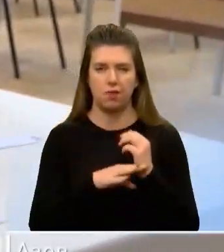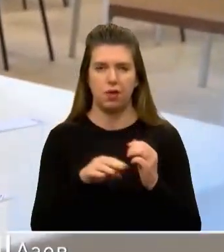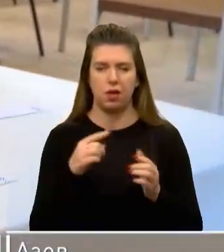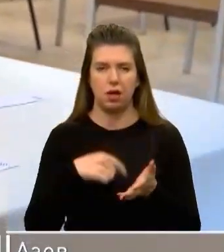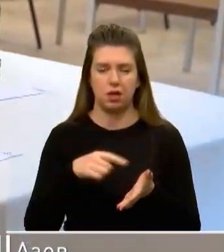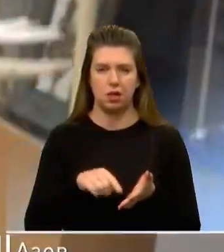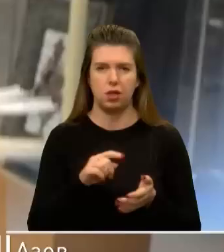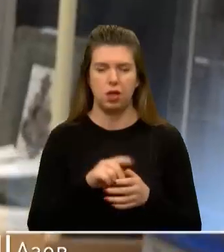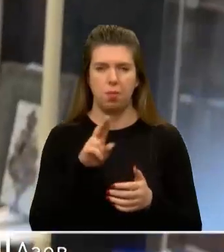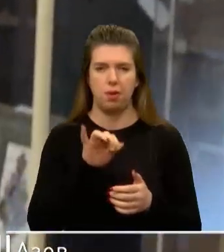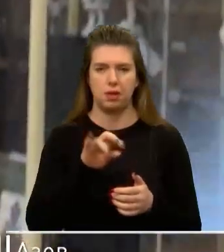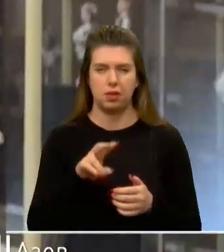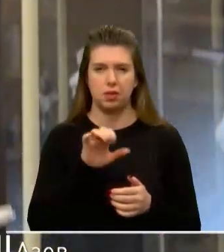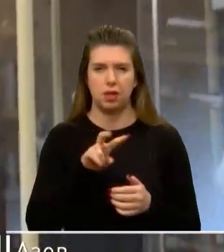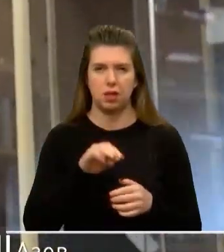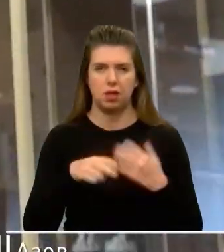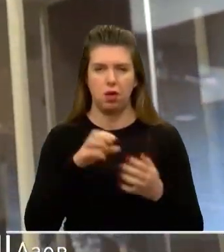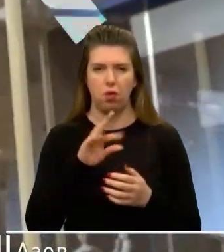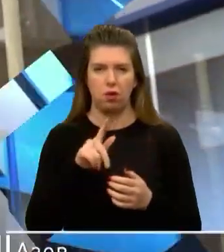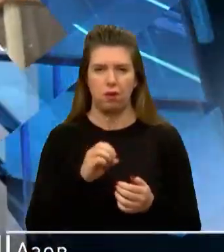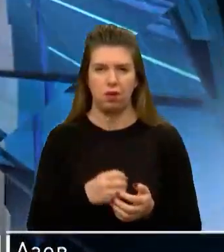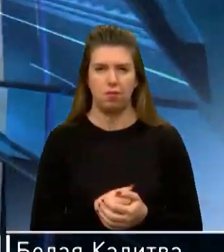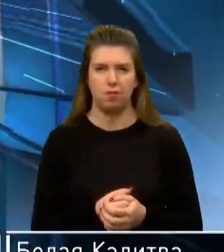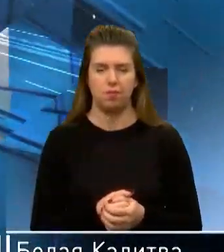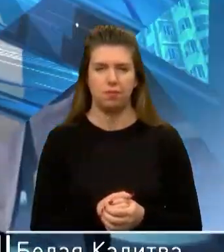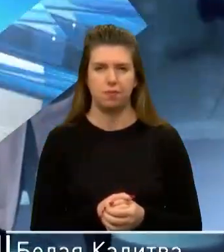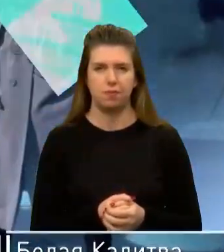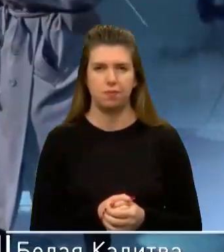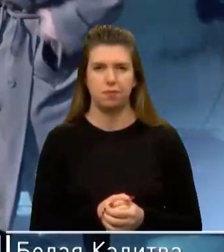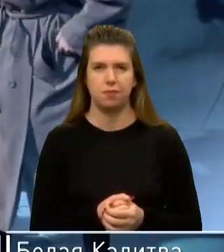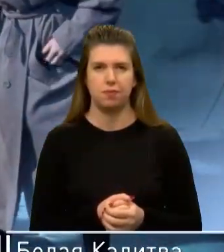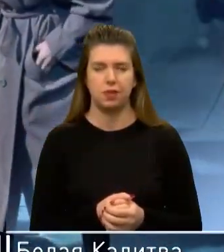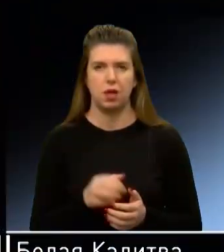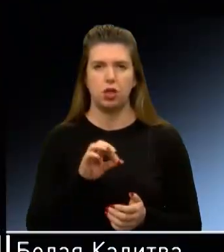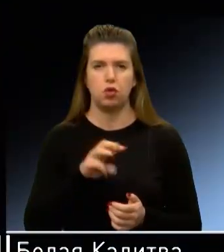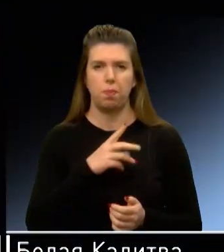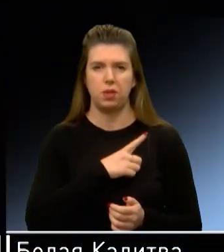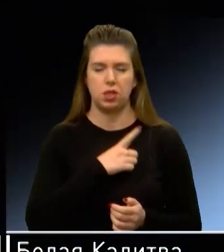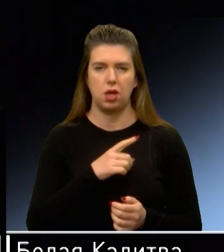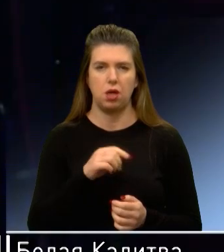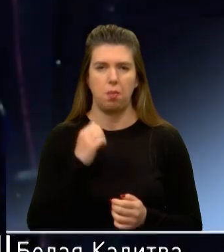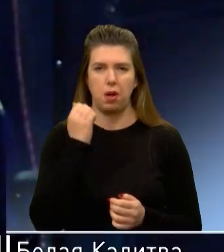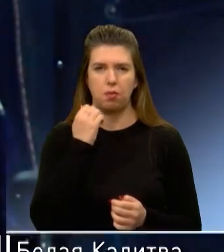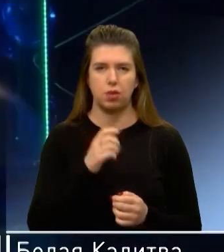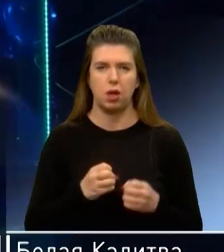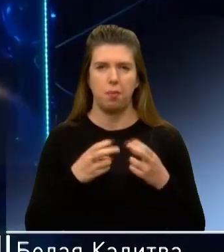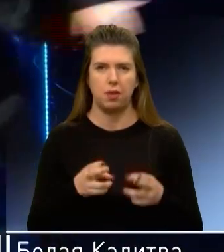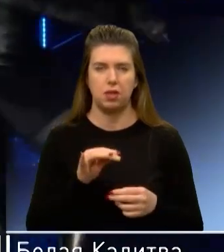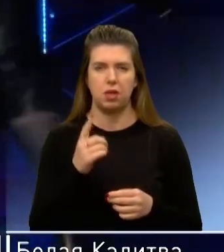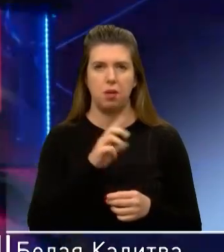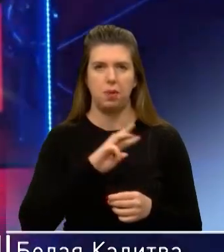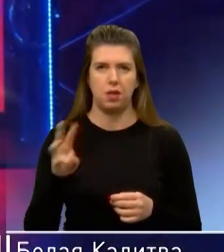карандашей пазлов и салата оливье О чём мечтают бабушки бандиты и